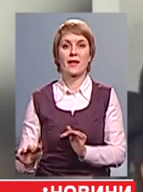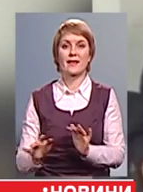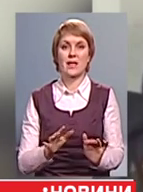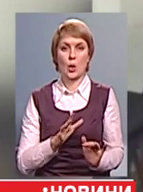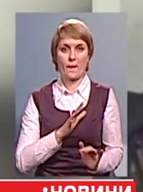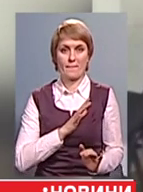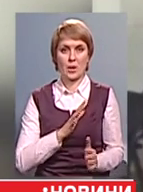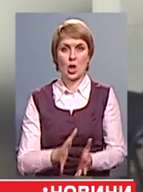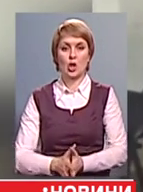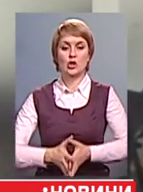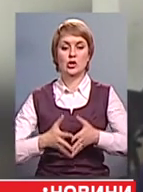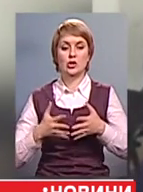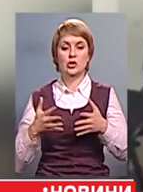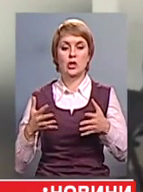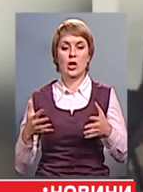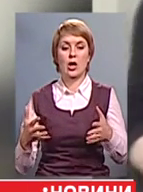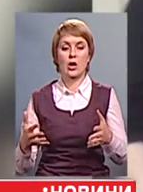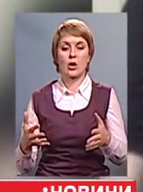было широко